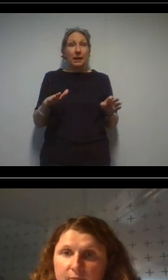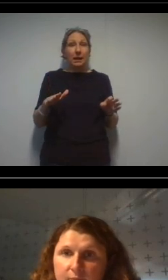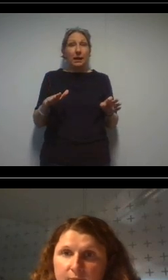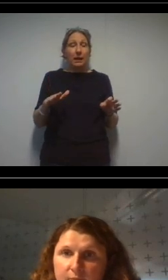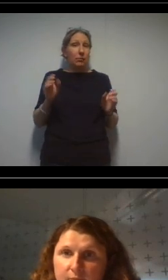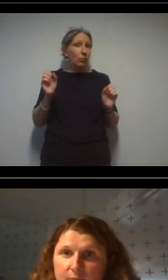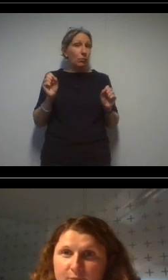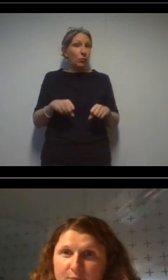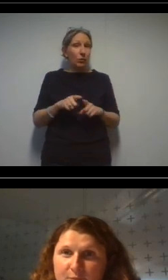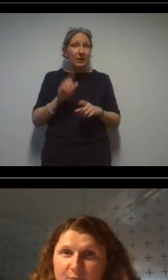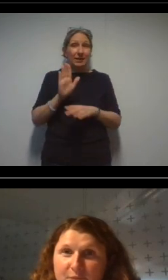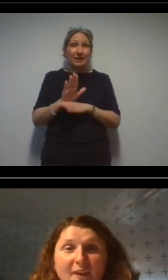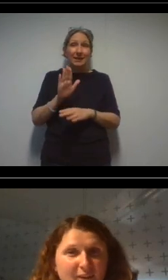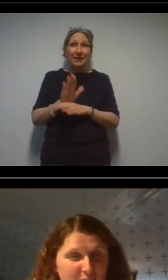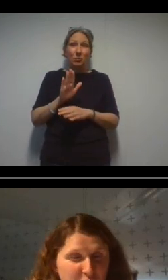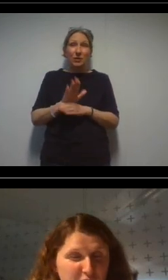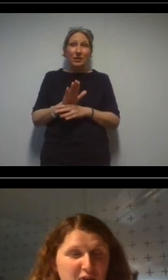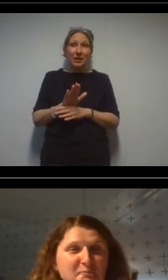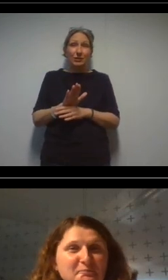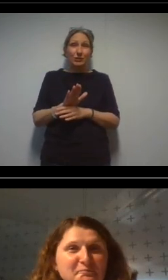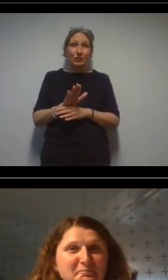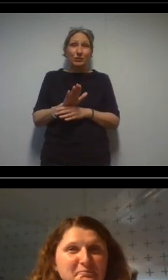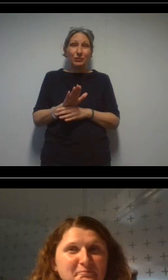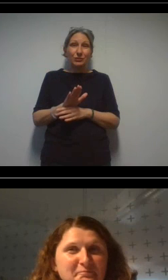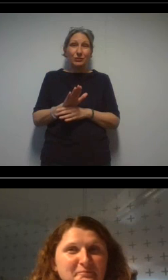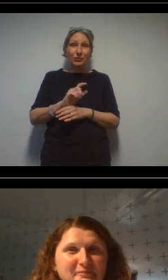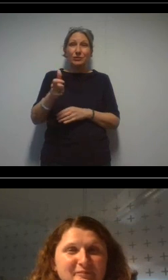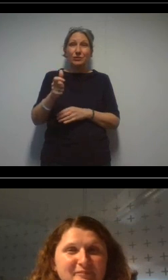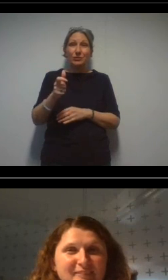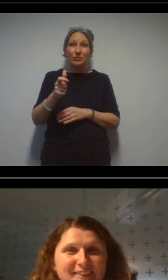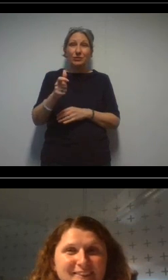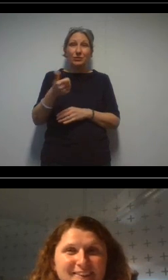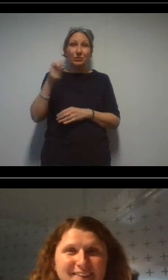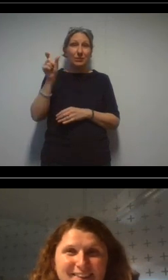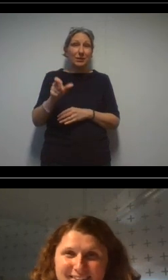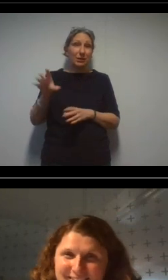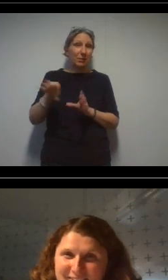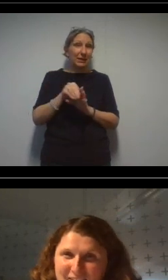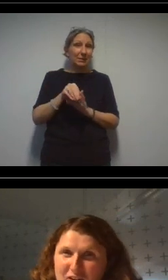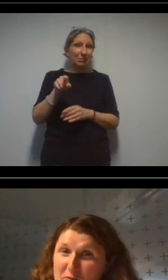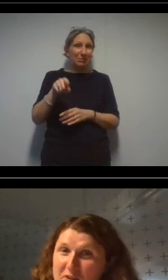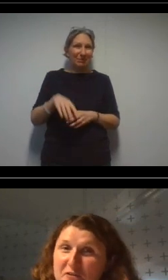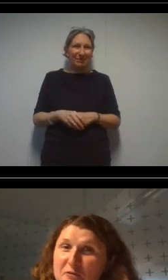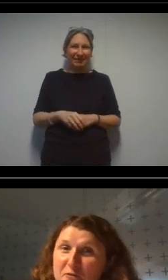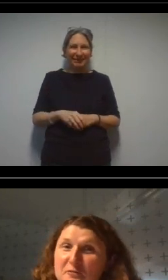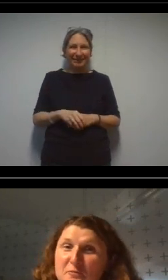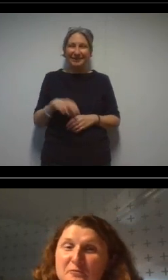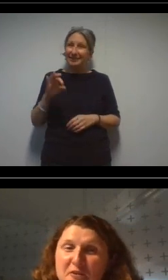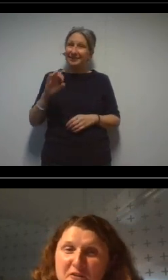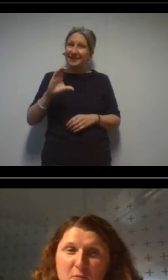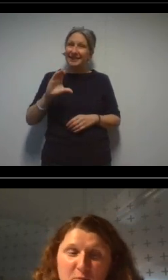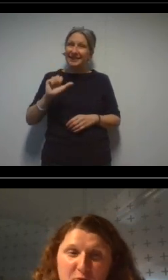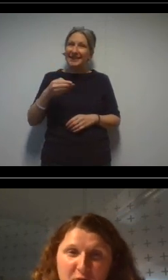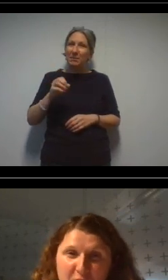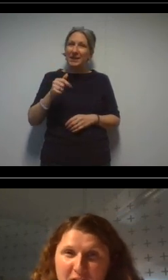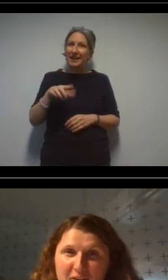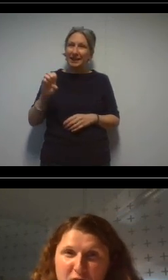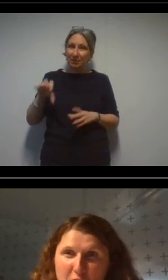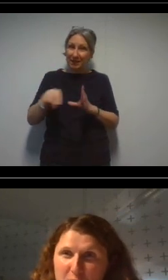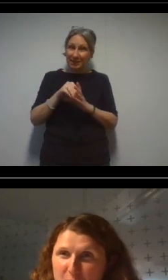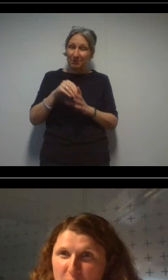le témoignage de Tout à fait. Ponto qui vient participer. Voilà. Alors, Camille, est-ce que vous pouvez nous en dire un peu plus